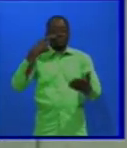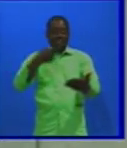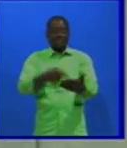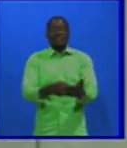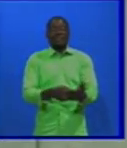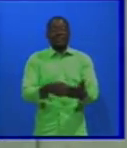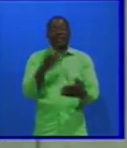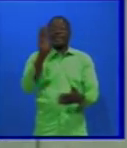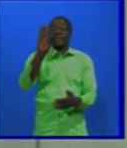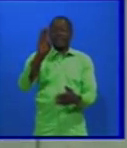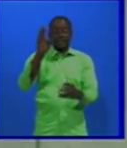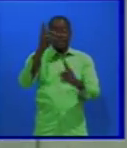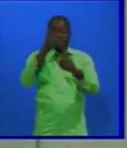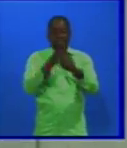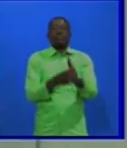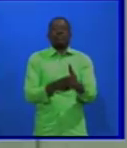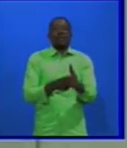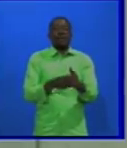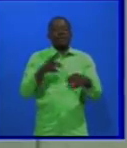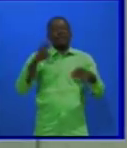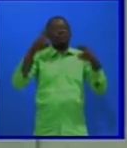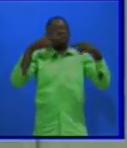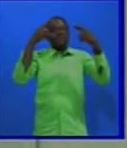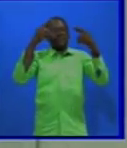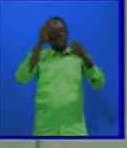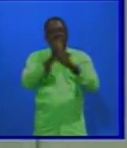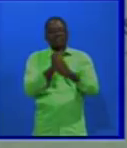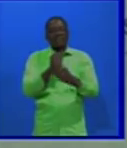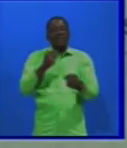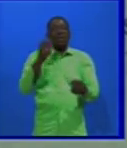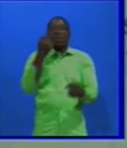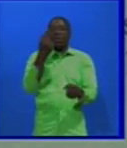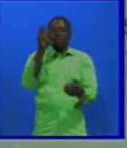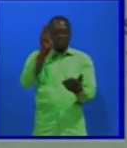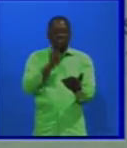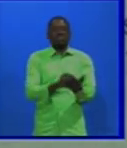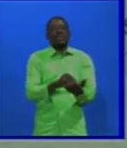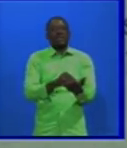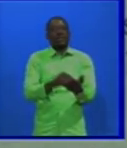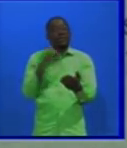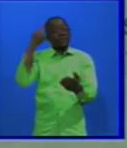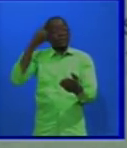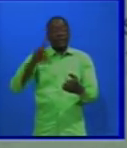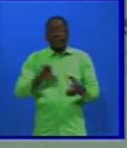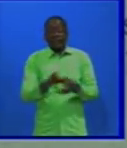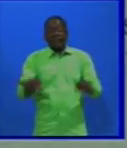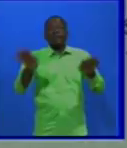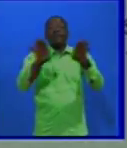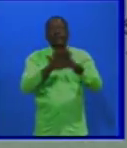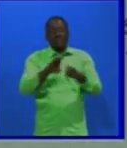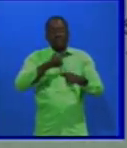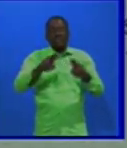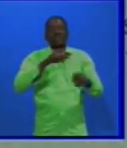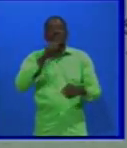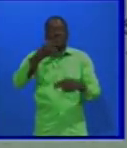6 mois d'existence, a réussi à contrôler 11 000 structures, sceller des dizaines d'unités illégales de